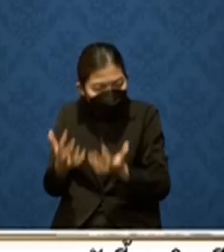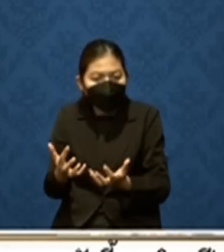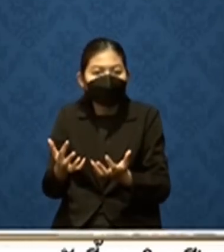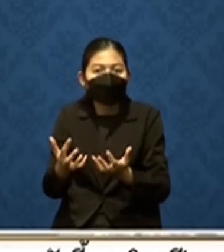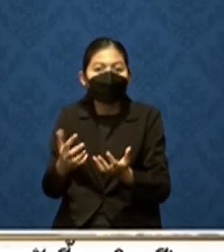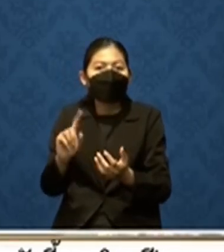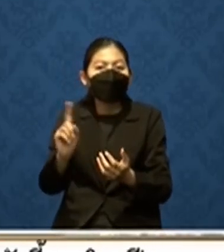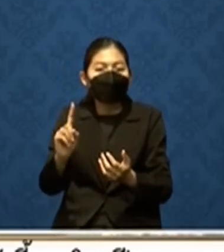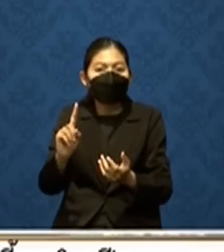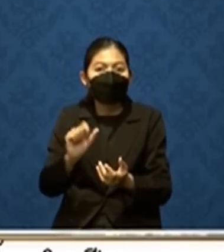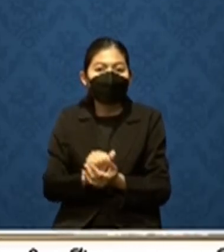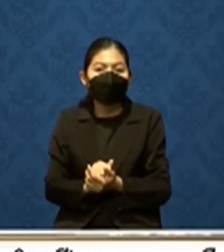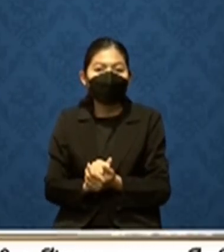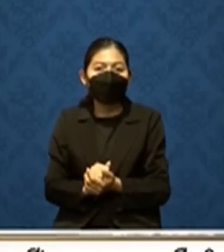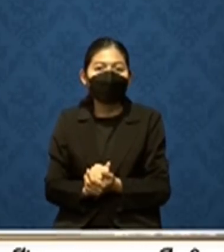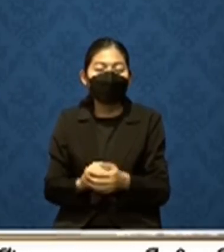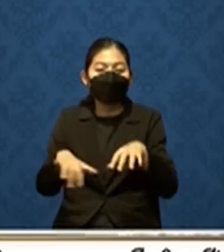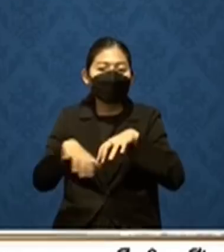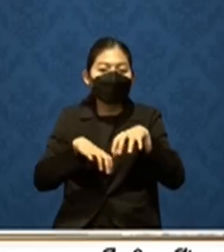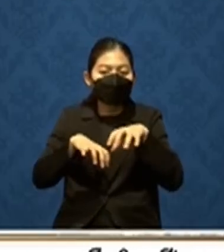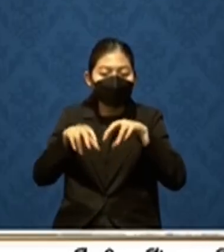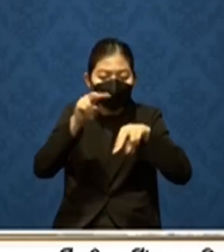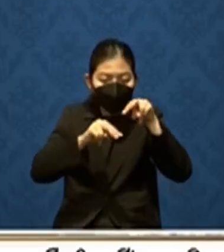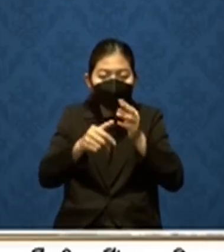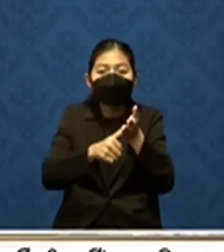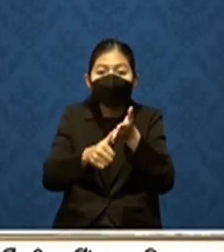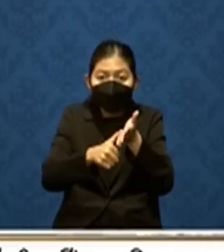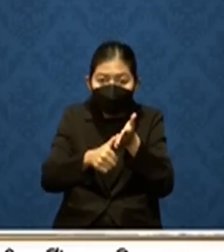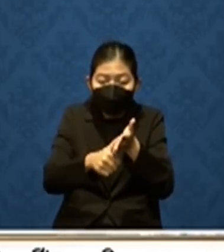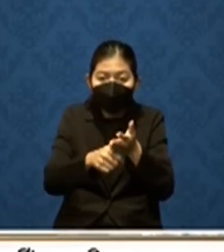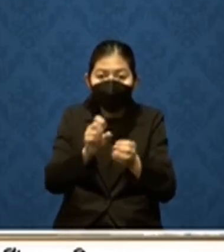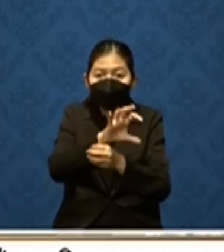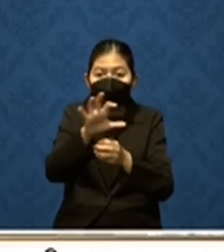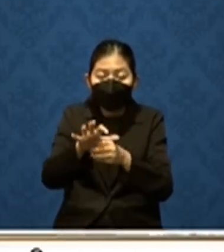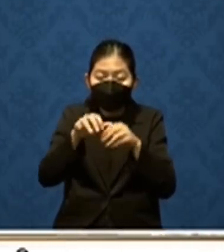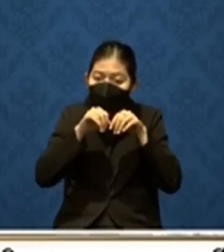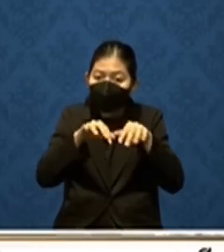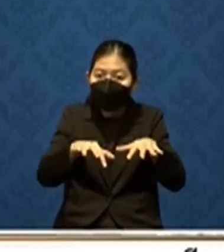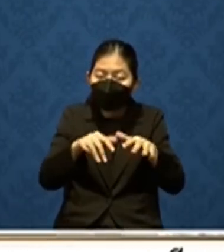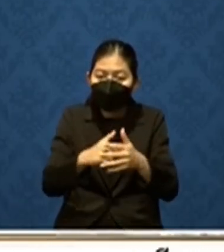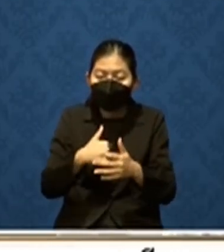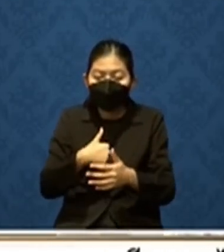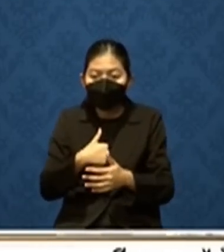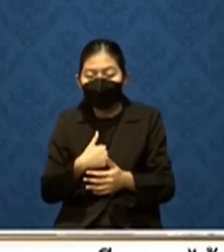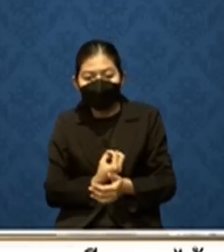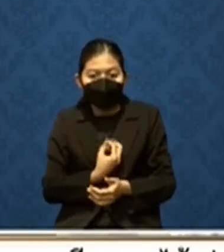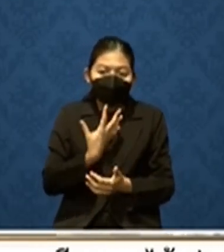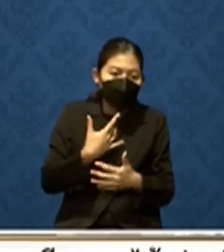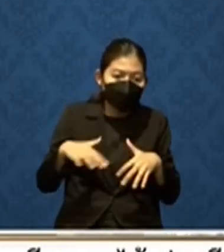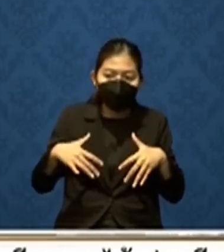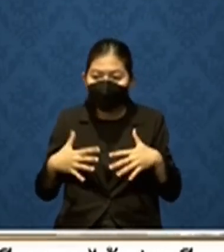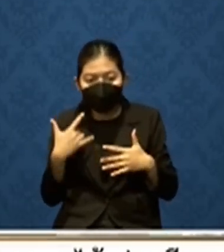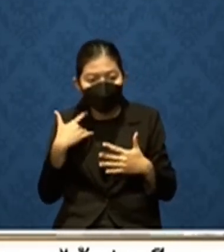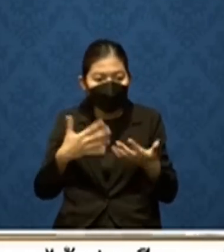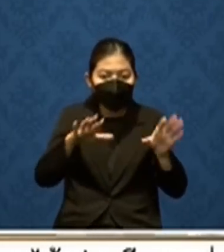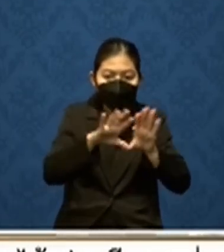รับศาลาการบริหารโครง withไม่เป็นตื่นตระหนกตกใจใช้กลไกวิธีการที่ไม่สอดคล้องล็อค